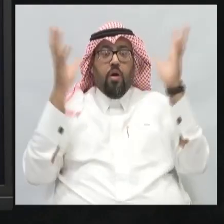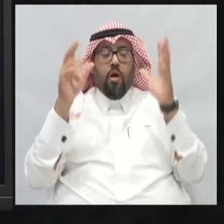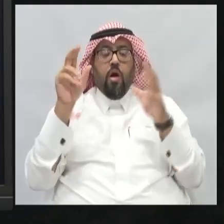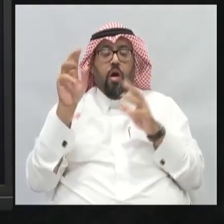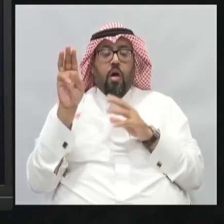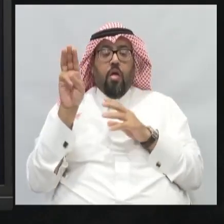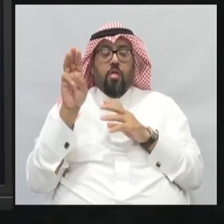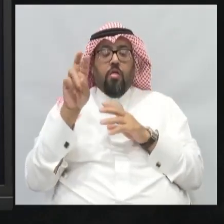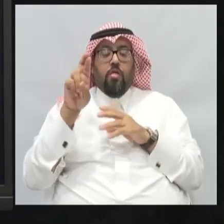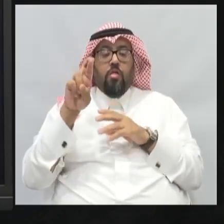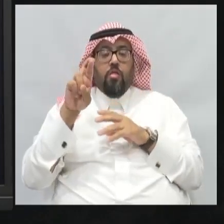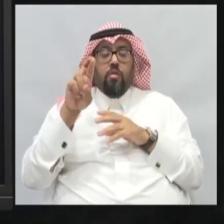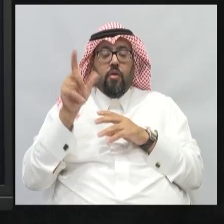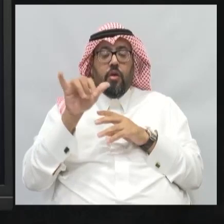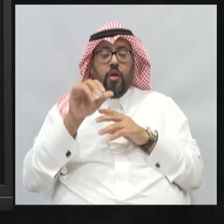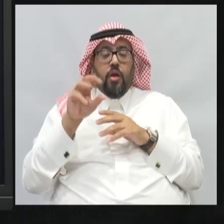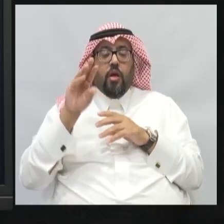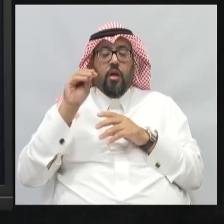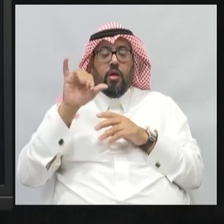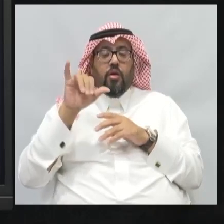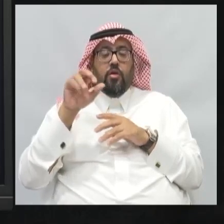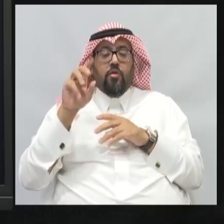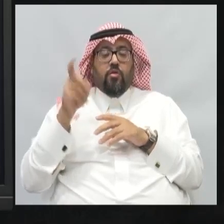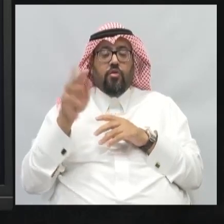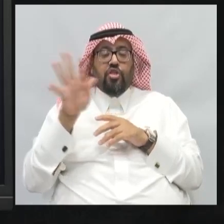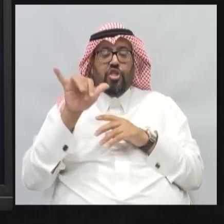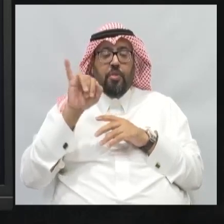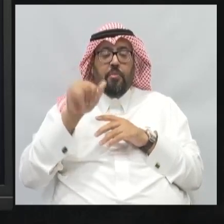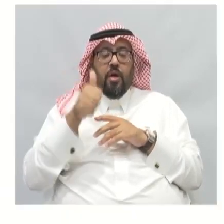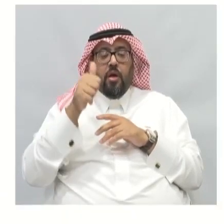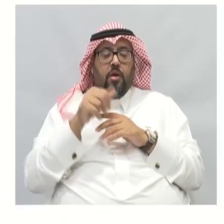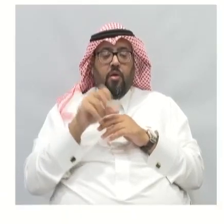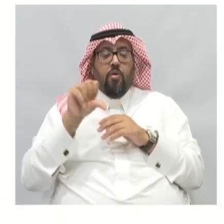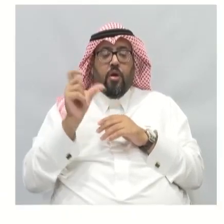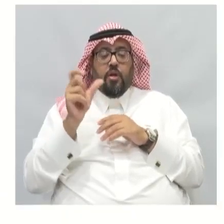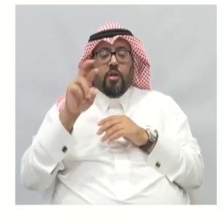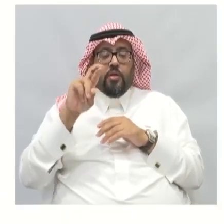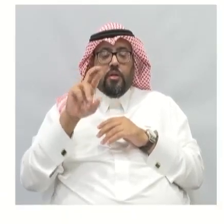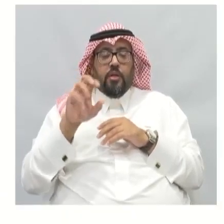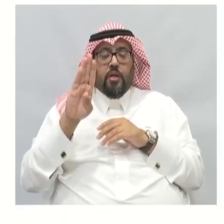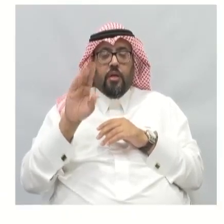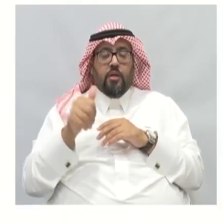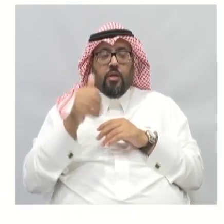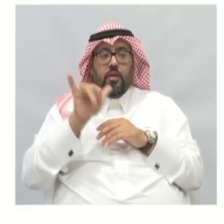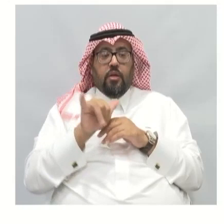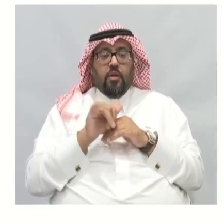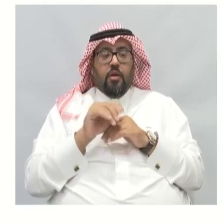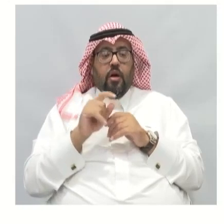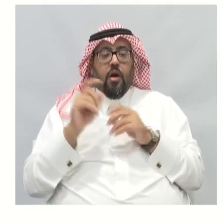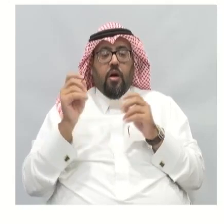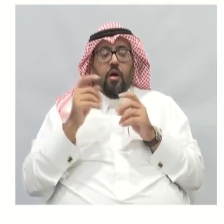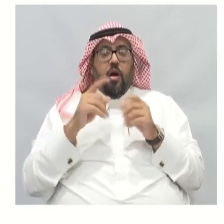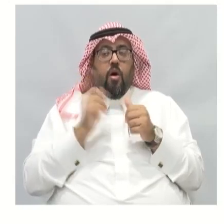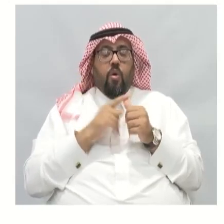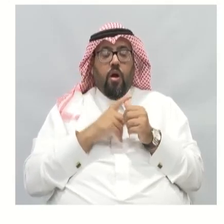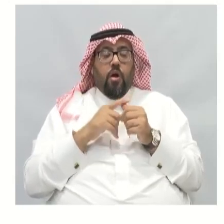هيروشيما وا ايضا على نجازاكي اليابانيه اذا هنا اصبحت تمثل او تكون